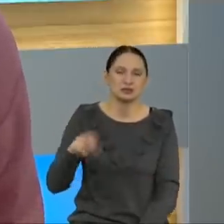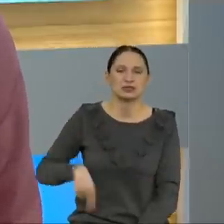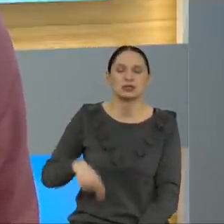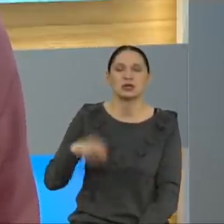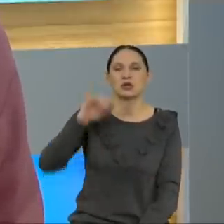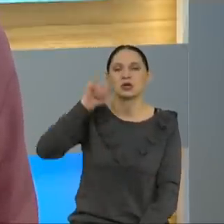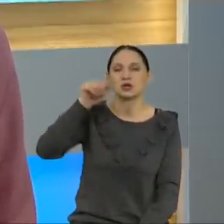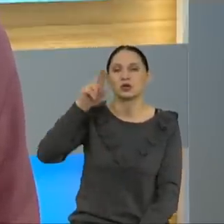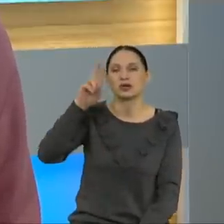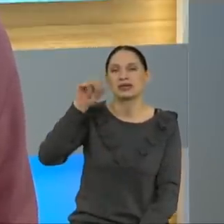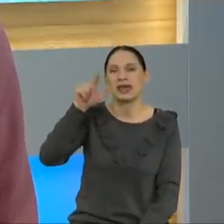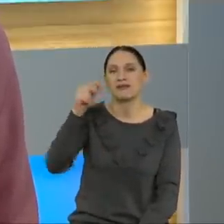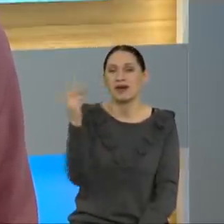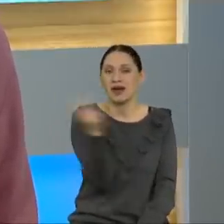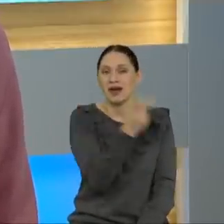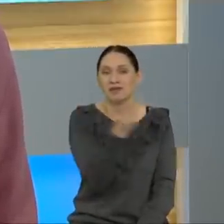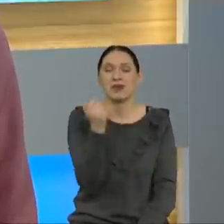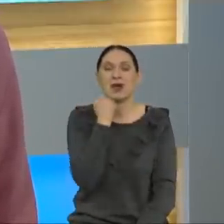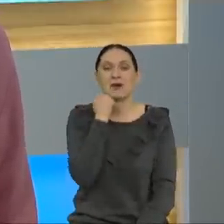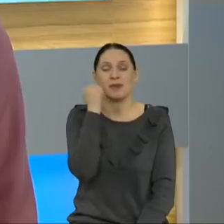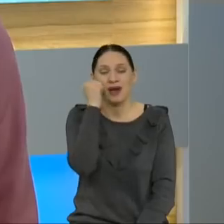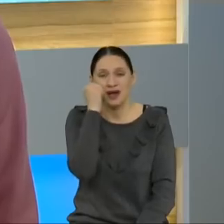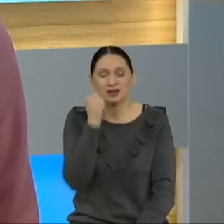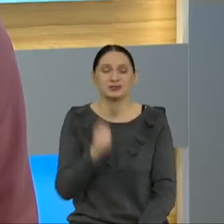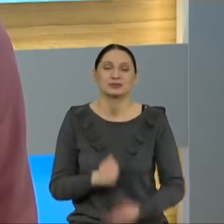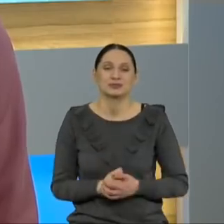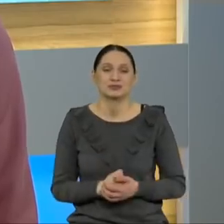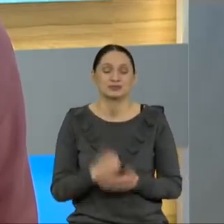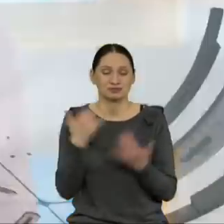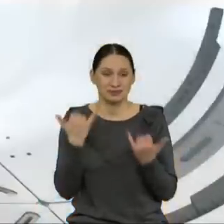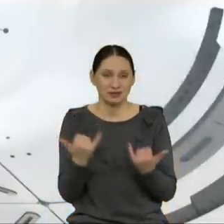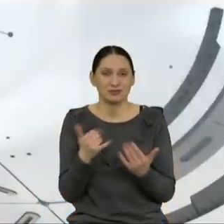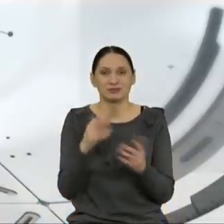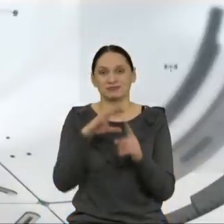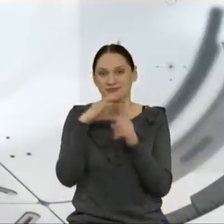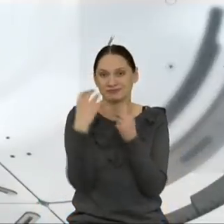Jurkevičius. Ačiū abiems už skirtą laiką, o mes grįžtame į panoramą.